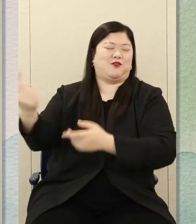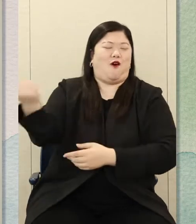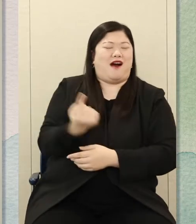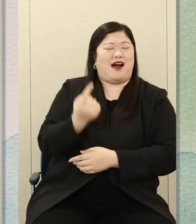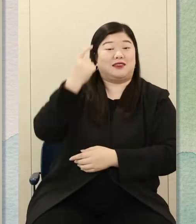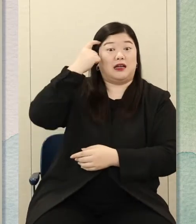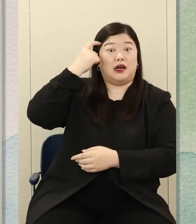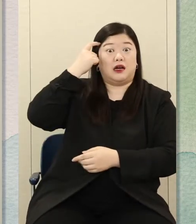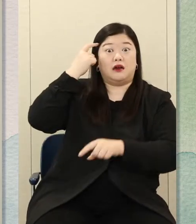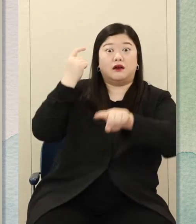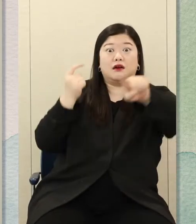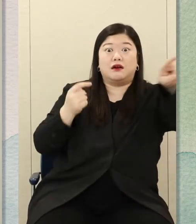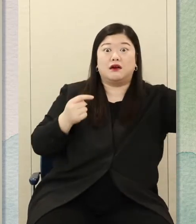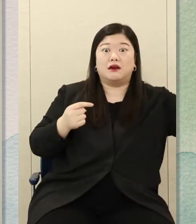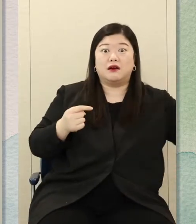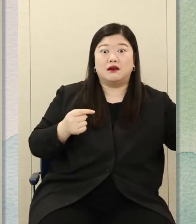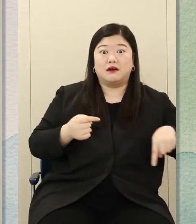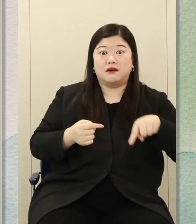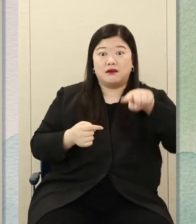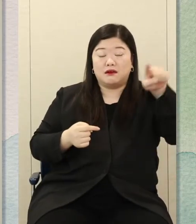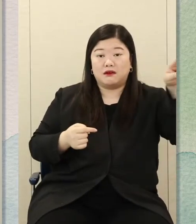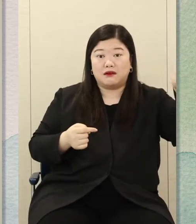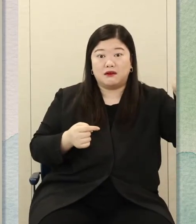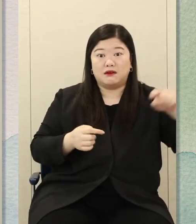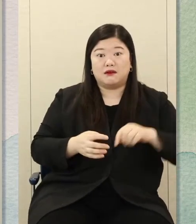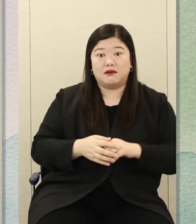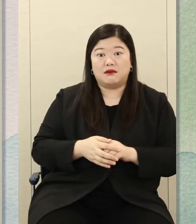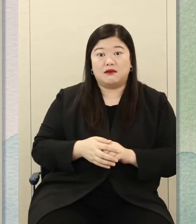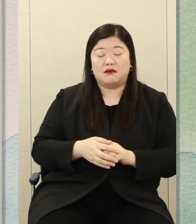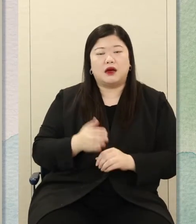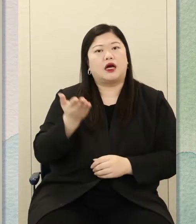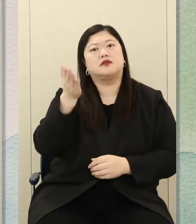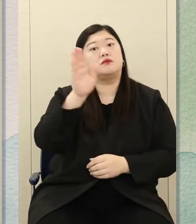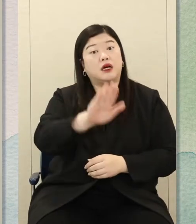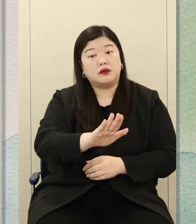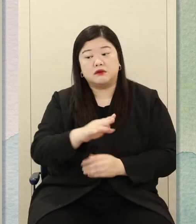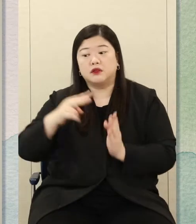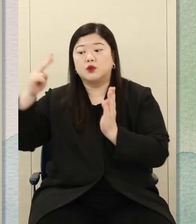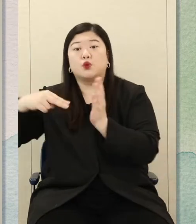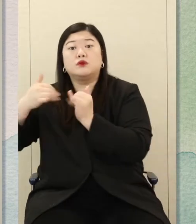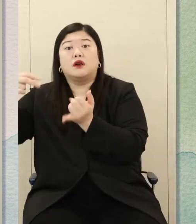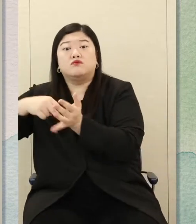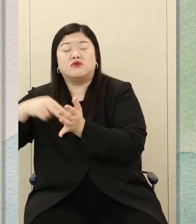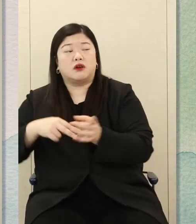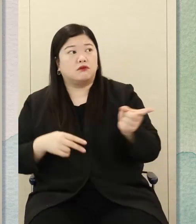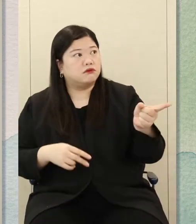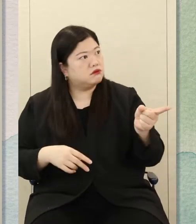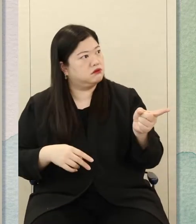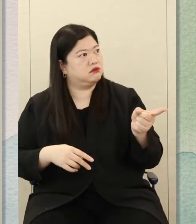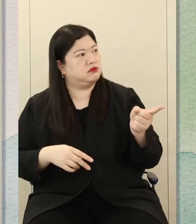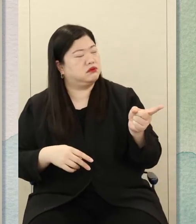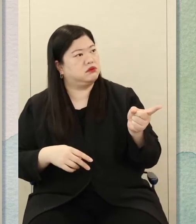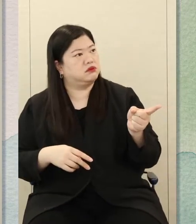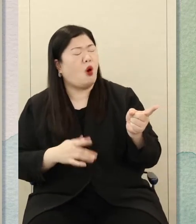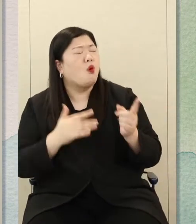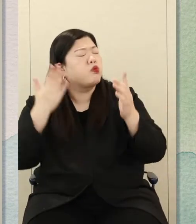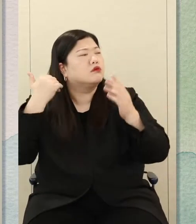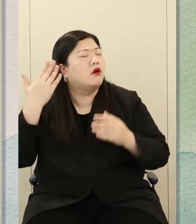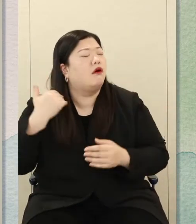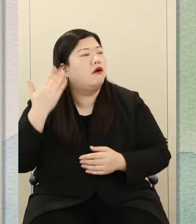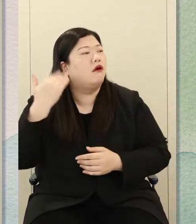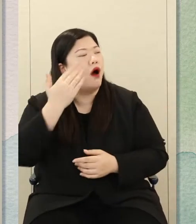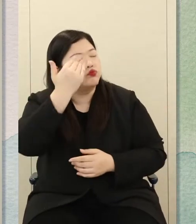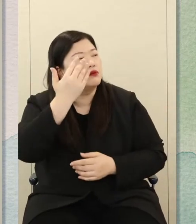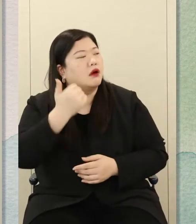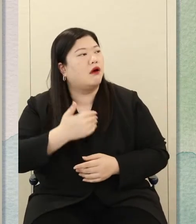이 저자들이나 편집자들의 기본적인 태도인데요. 이거 가지고는 뭔가 안 되는 거 아니야? 이런 고민이 생기게 된